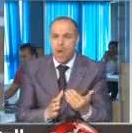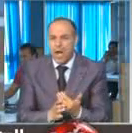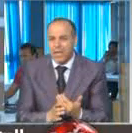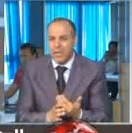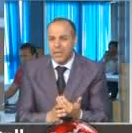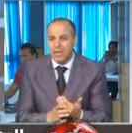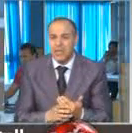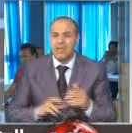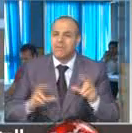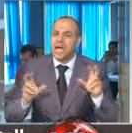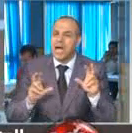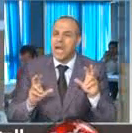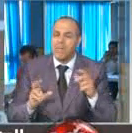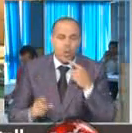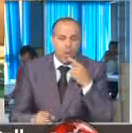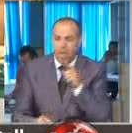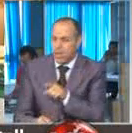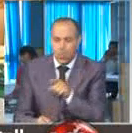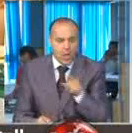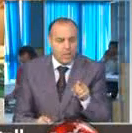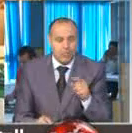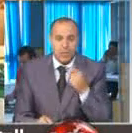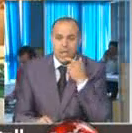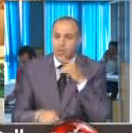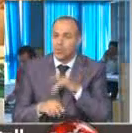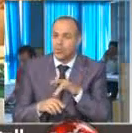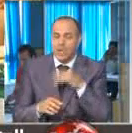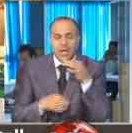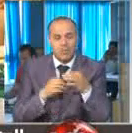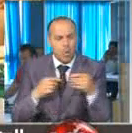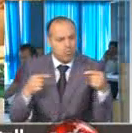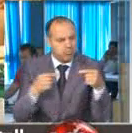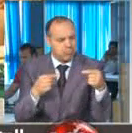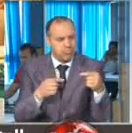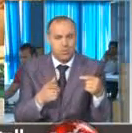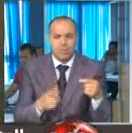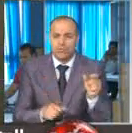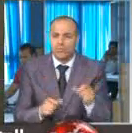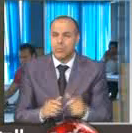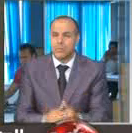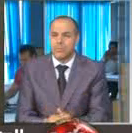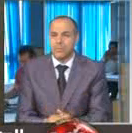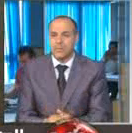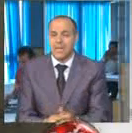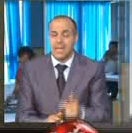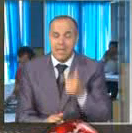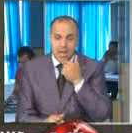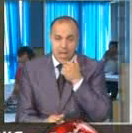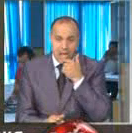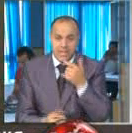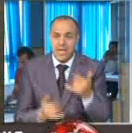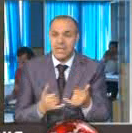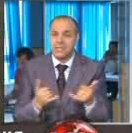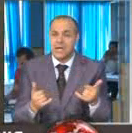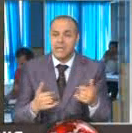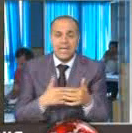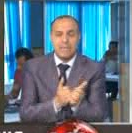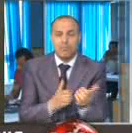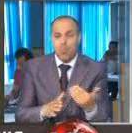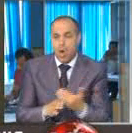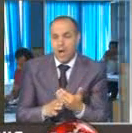التغطية الإعلامية للأحداث هناك ومدى تأثير خطاب الكراهية في الجمهور. خليني أحكي عن الصحافة المعارضة،